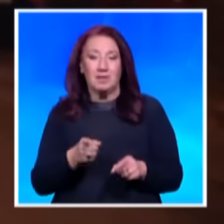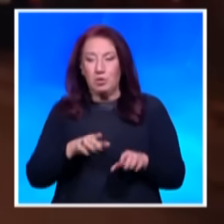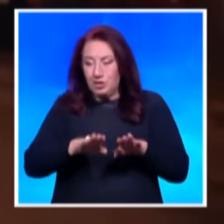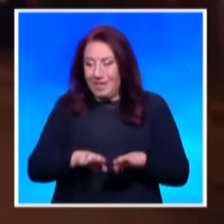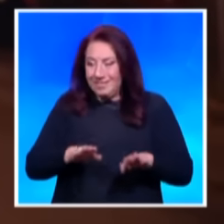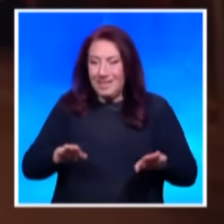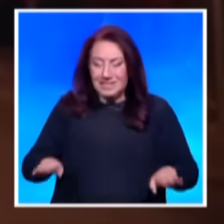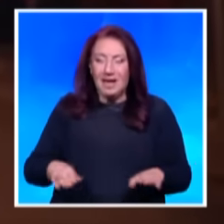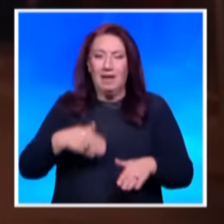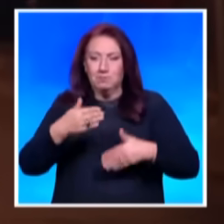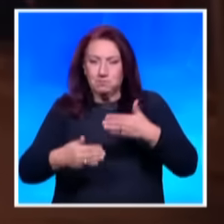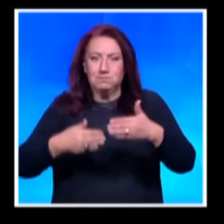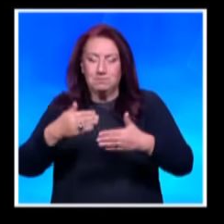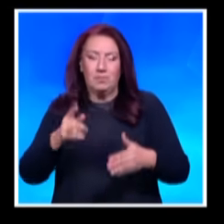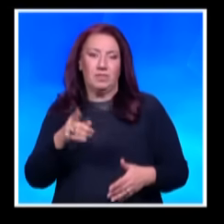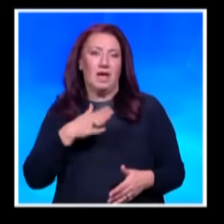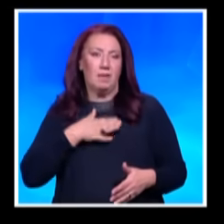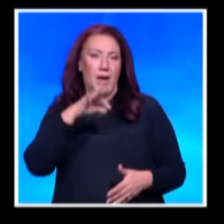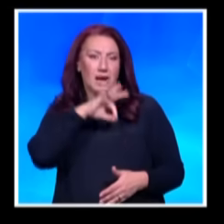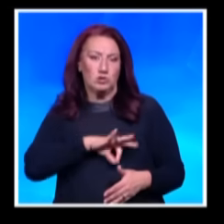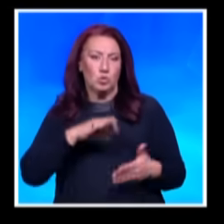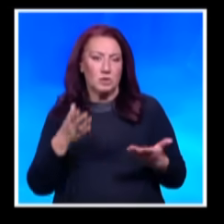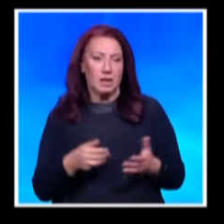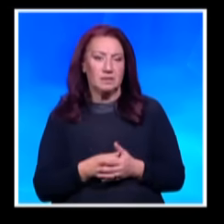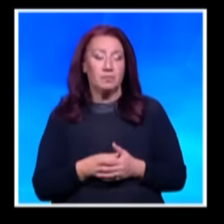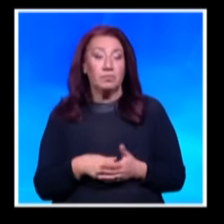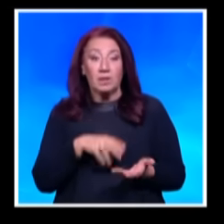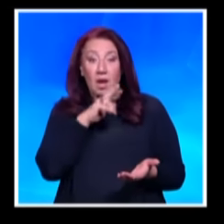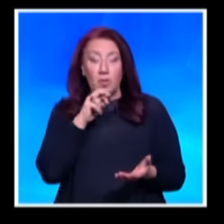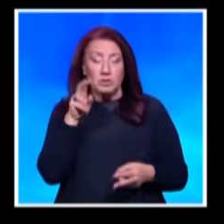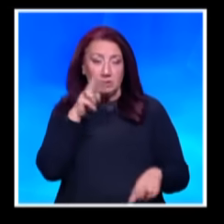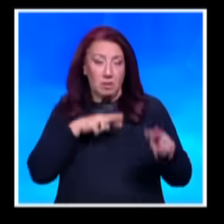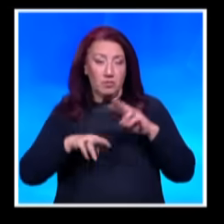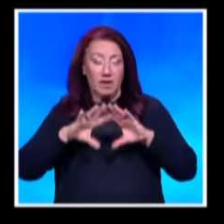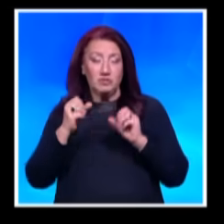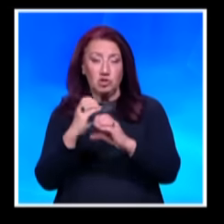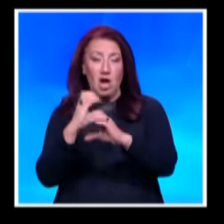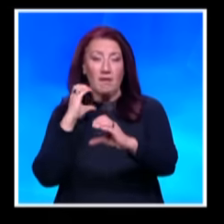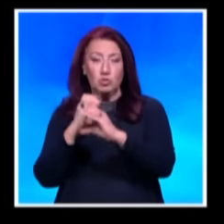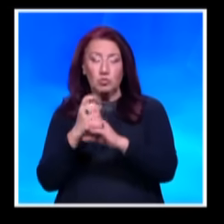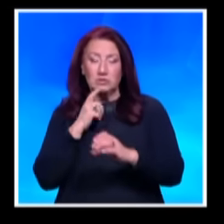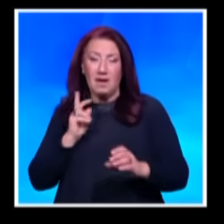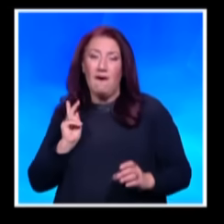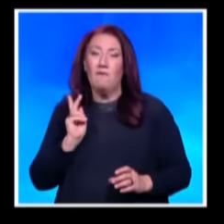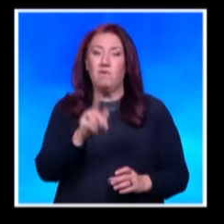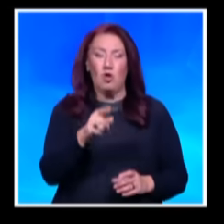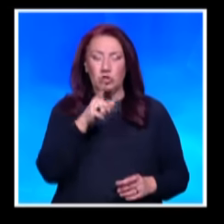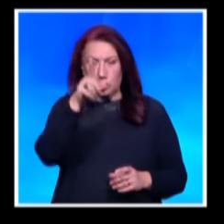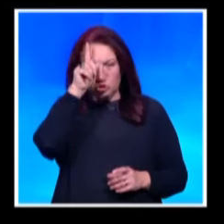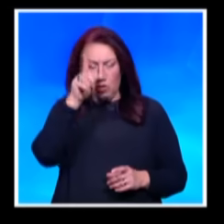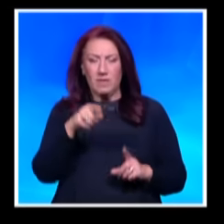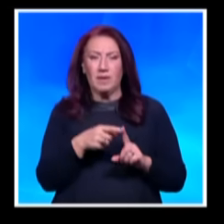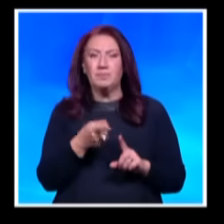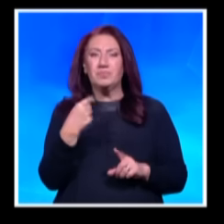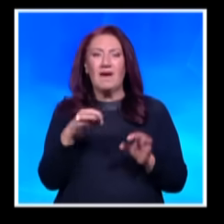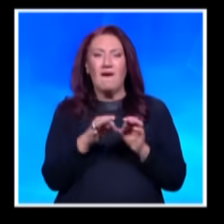се работи, за да може да има някакви резултати. Полицията проверяваше всички автобуси на входа на София. Фенове от Варна и на футболния Черноморе